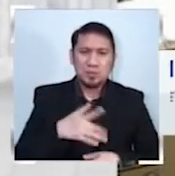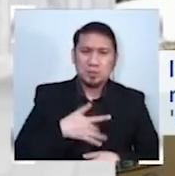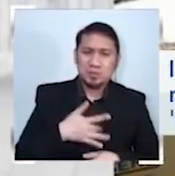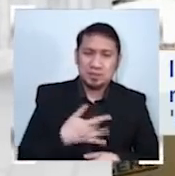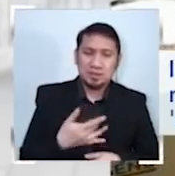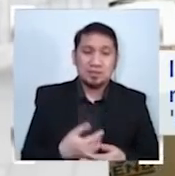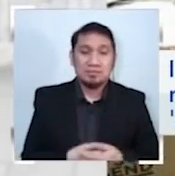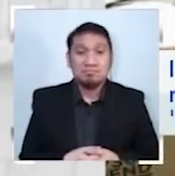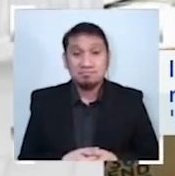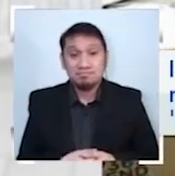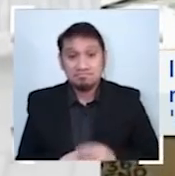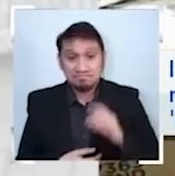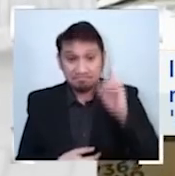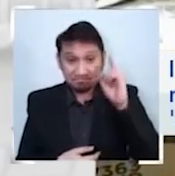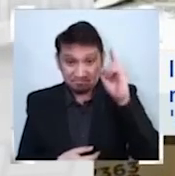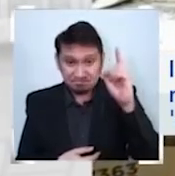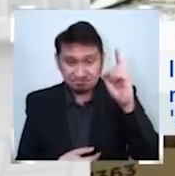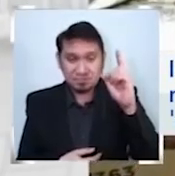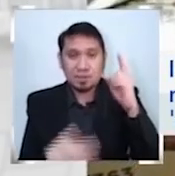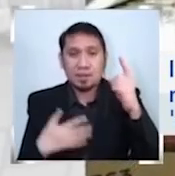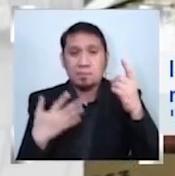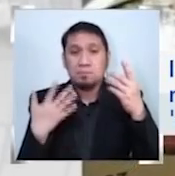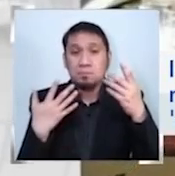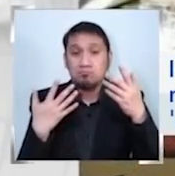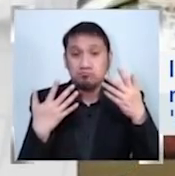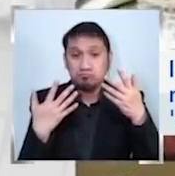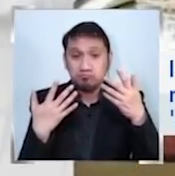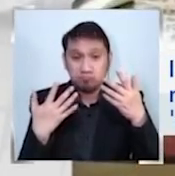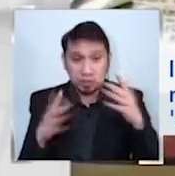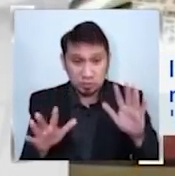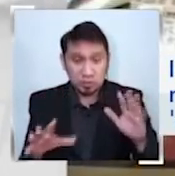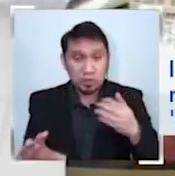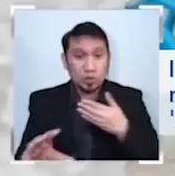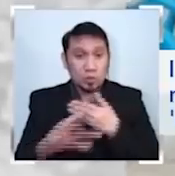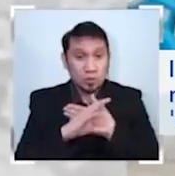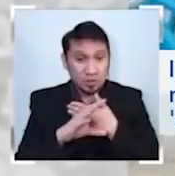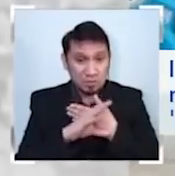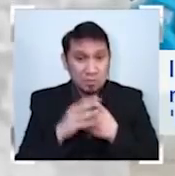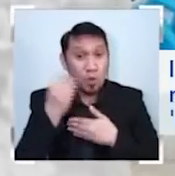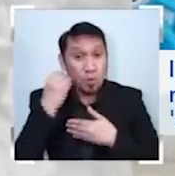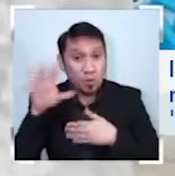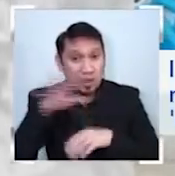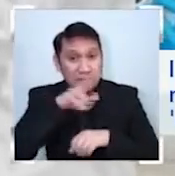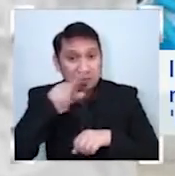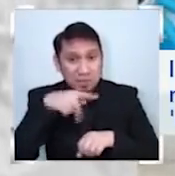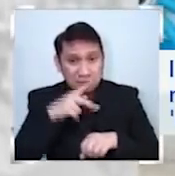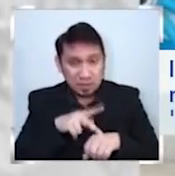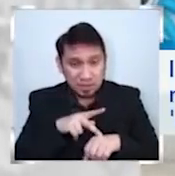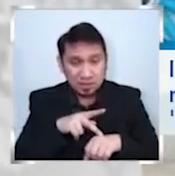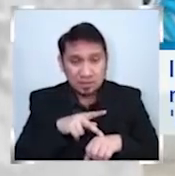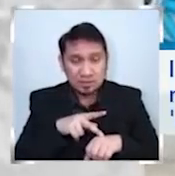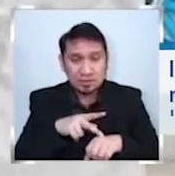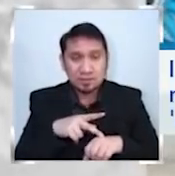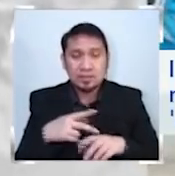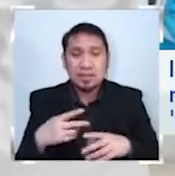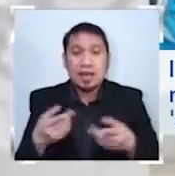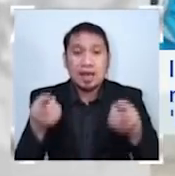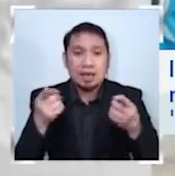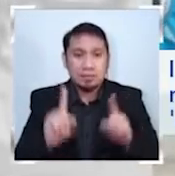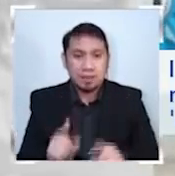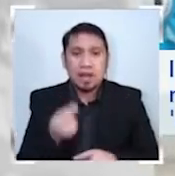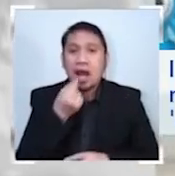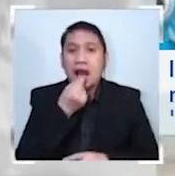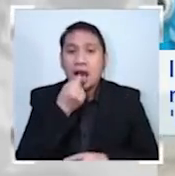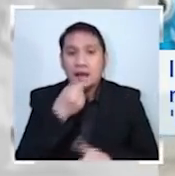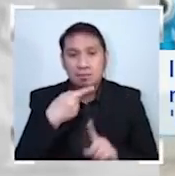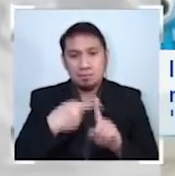pauwi na ng Pilipinas dahil tapos na rin ang kanyang kontrata sa dating employer. Pero nagpositibo sa swab test kaya napilitang